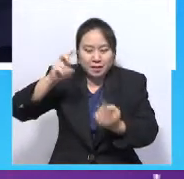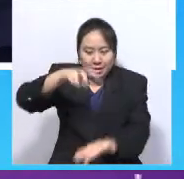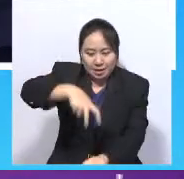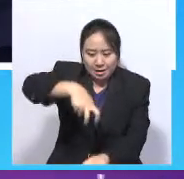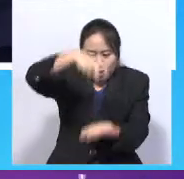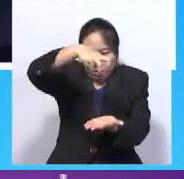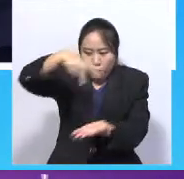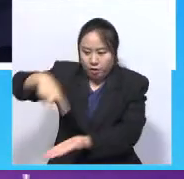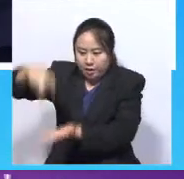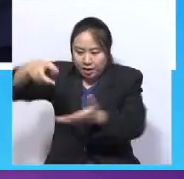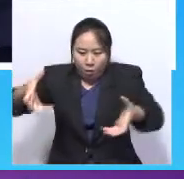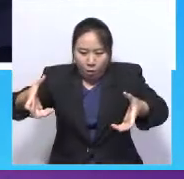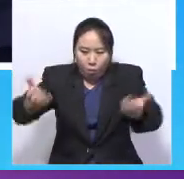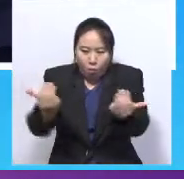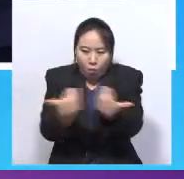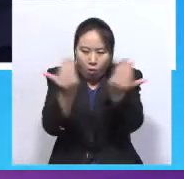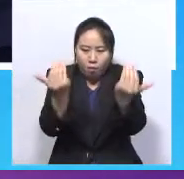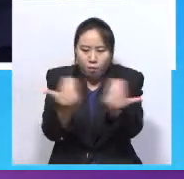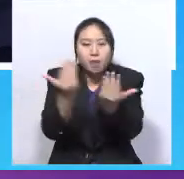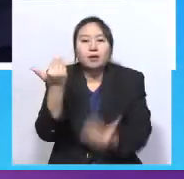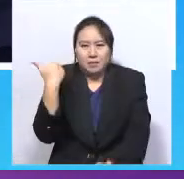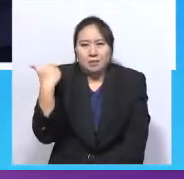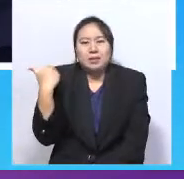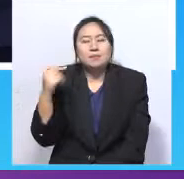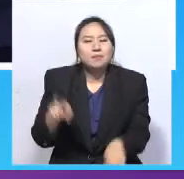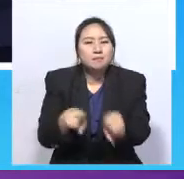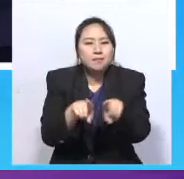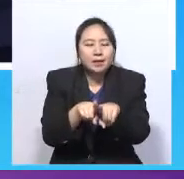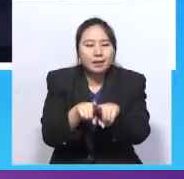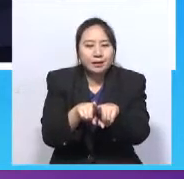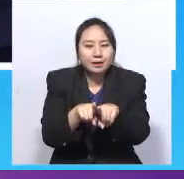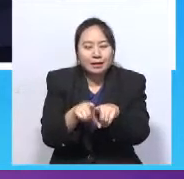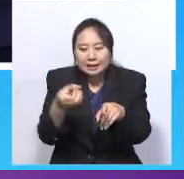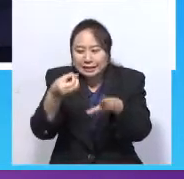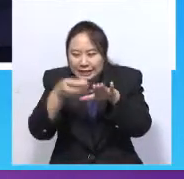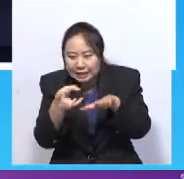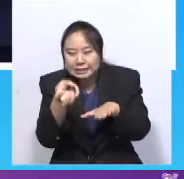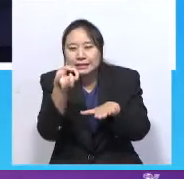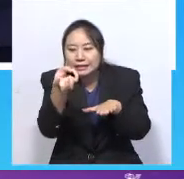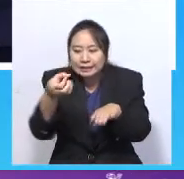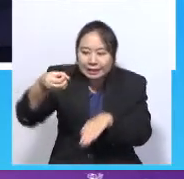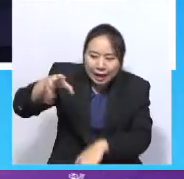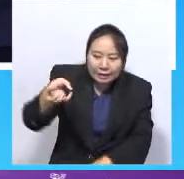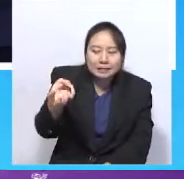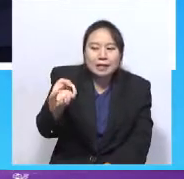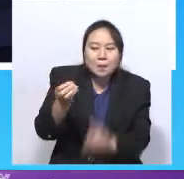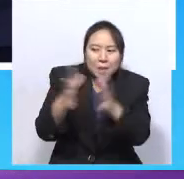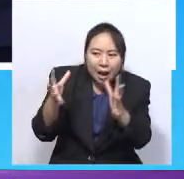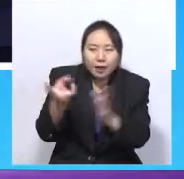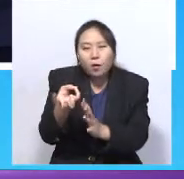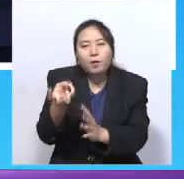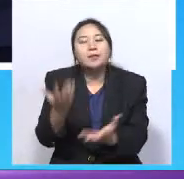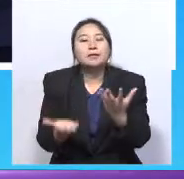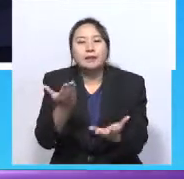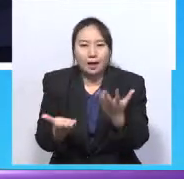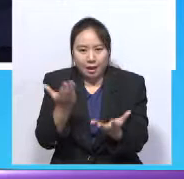บ้างมีเฉี่ยวกันบ้างนะครับซึ่งตู้ก็มีการก็เรียกว่าเสียหายเล็กน้อยเสียหายมากอะไรเงี้ย